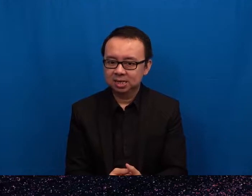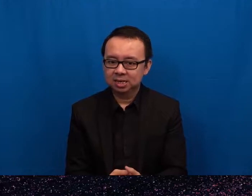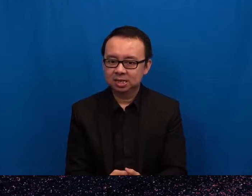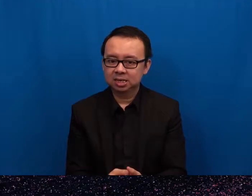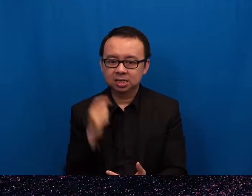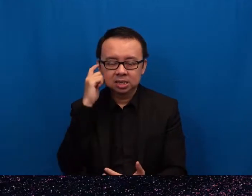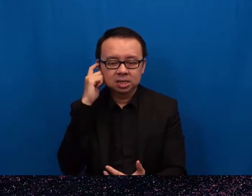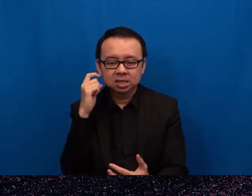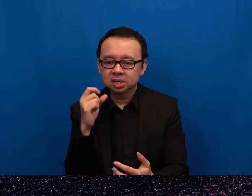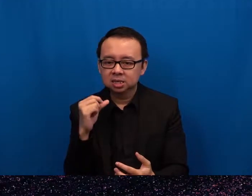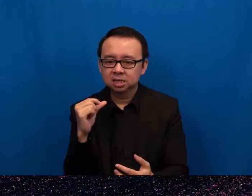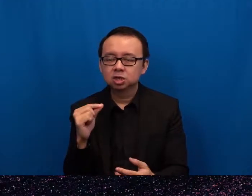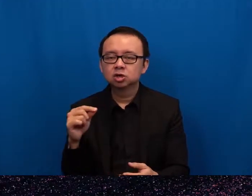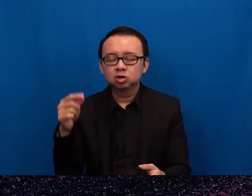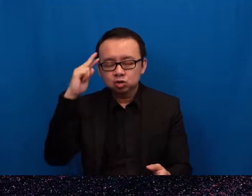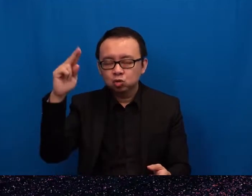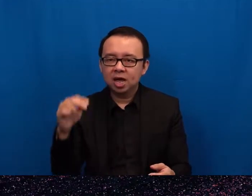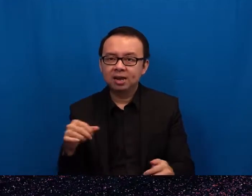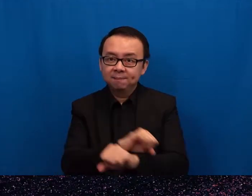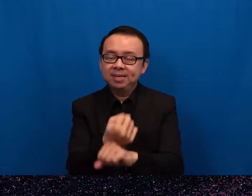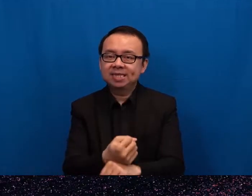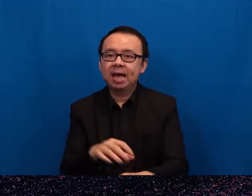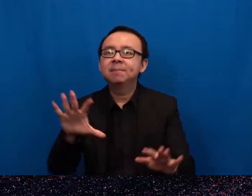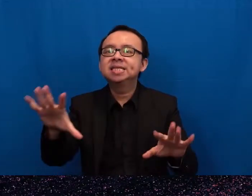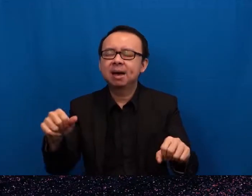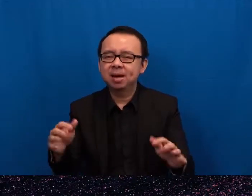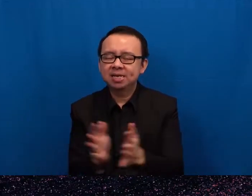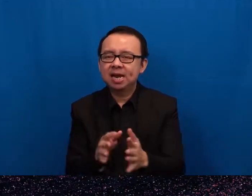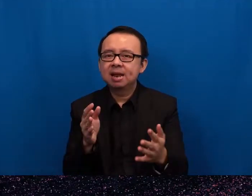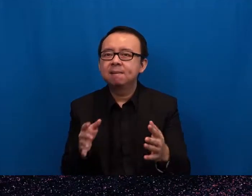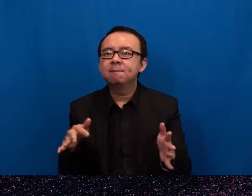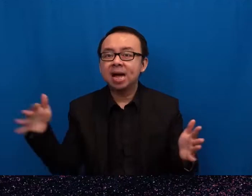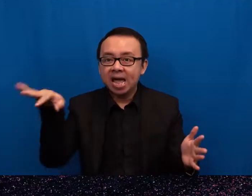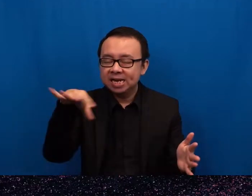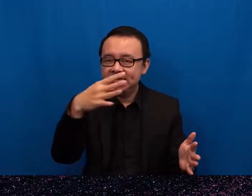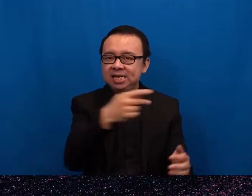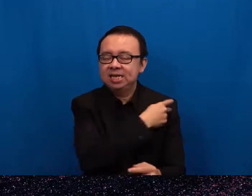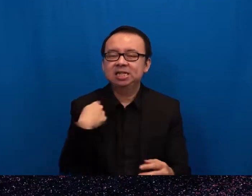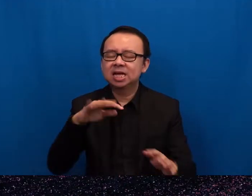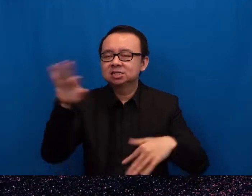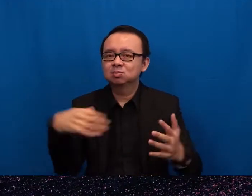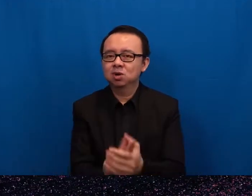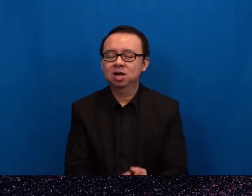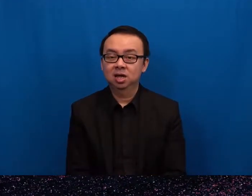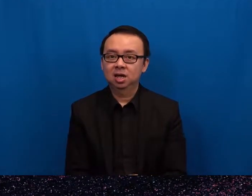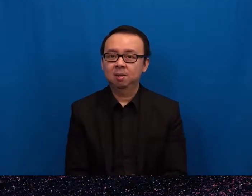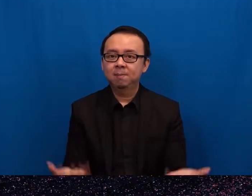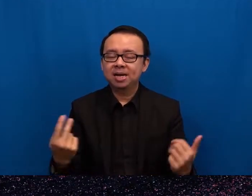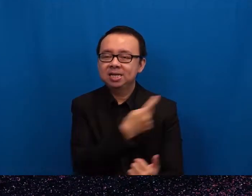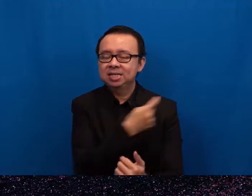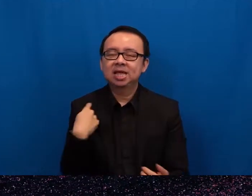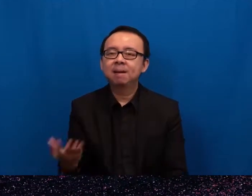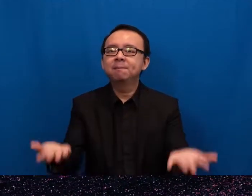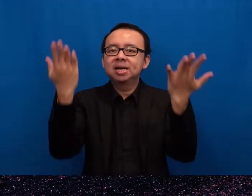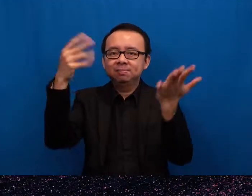akan dialiri kuasa Roh Kudus dan menjamah setiap Anda. Saya ajak semua kita bangkit berdiri. Mari kita masuk ke hadirat Allah